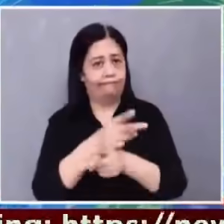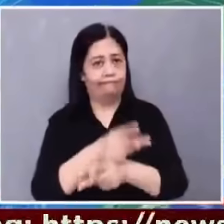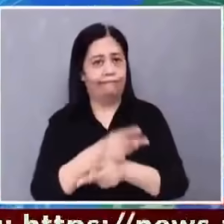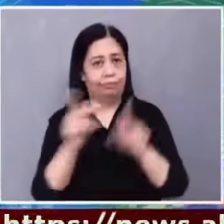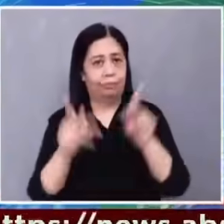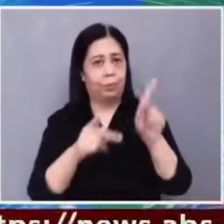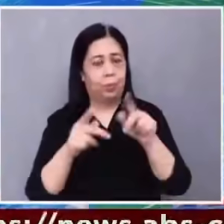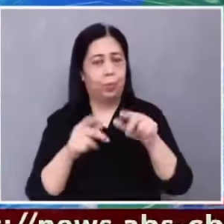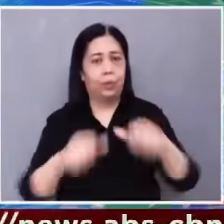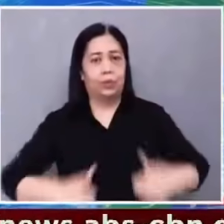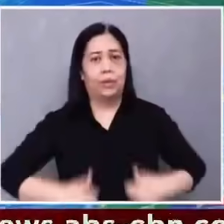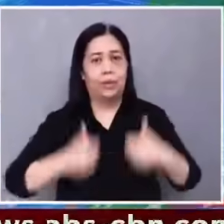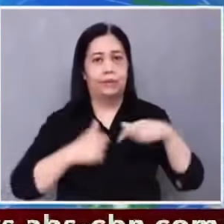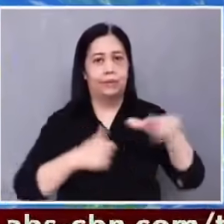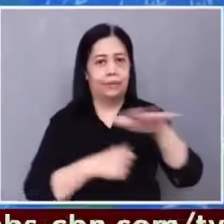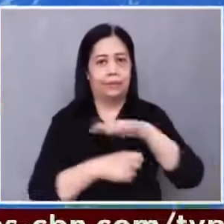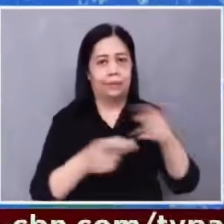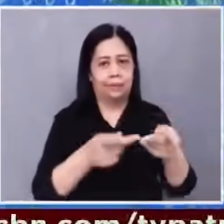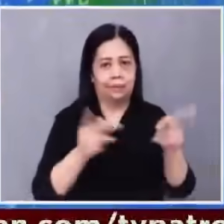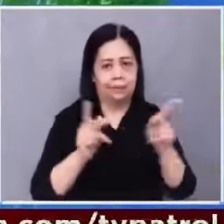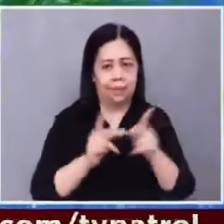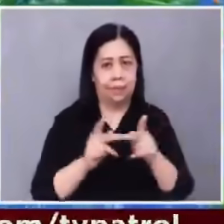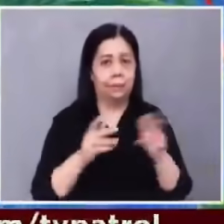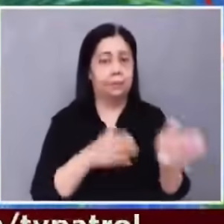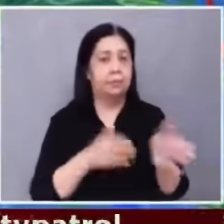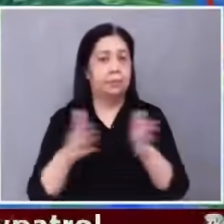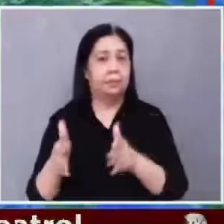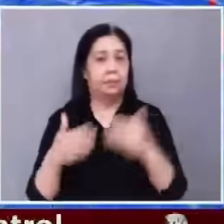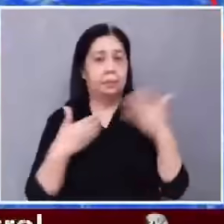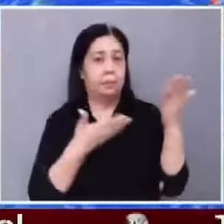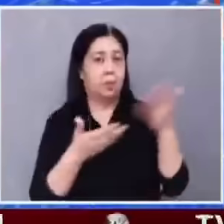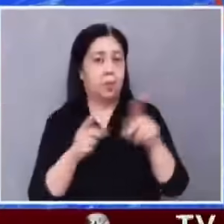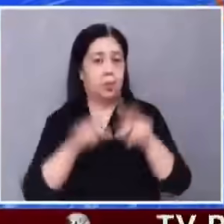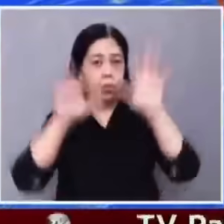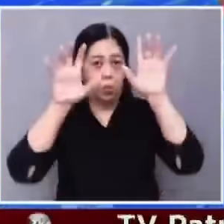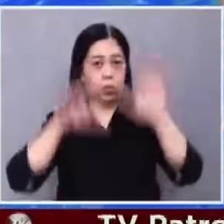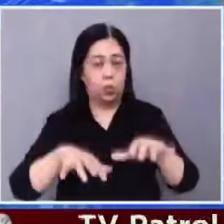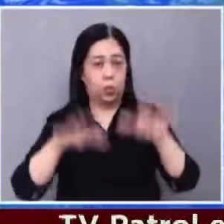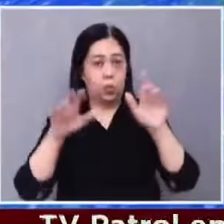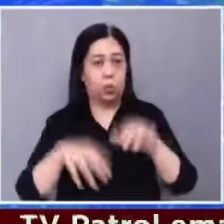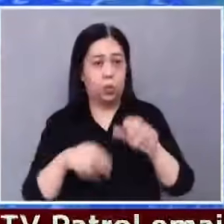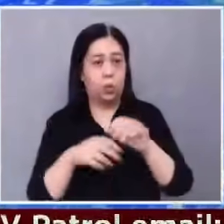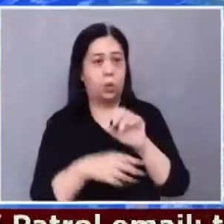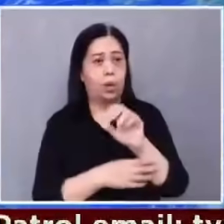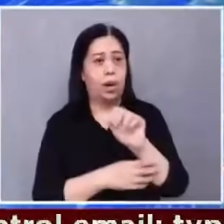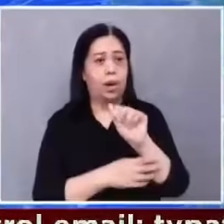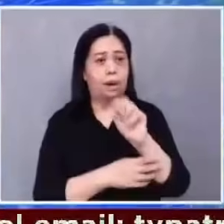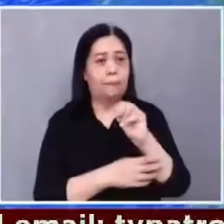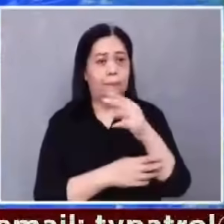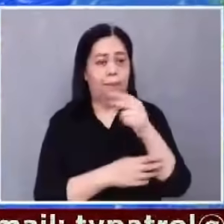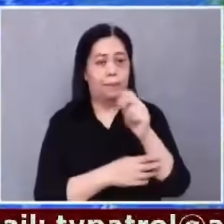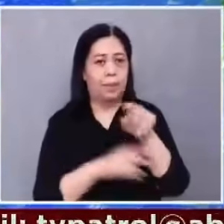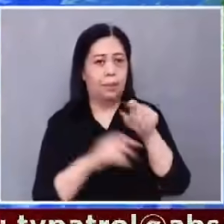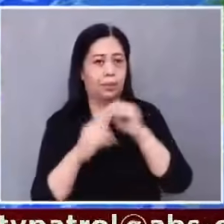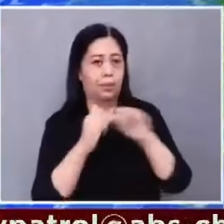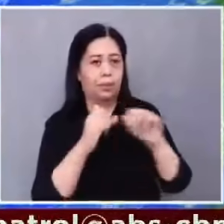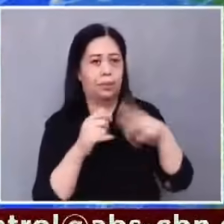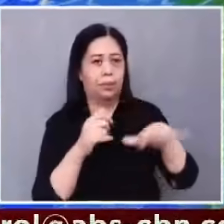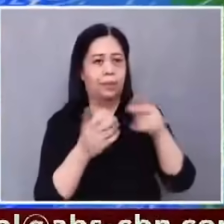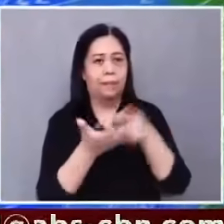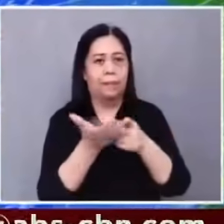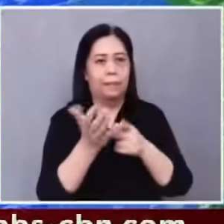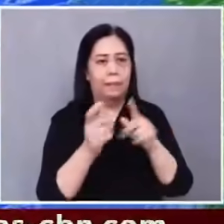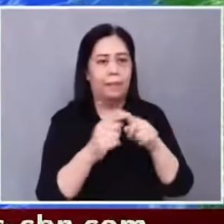sa nasabing lugar. Samantala, magdadala rin ng pag-ulan ang shear line o tail end ng frontal system sa bahagi ng